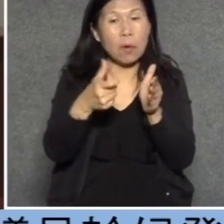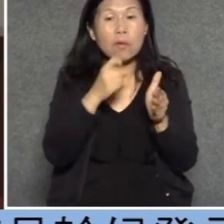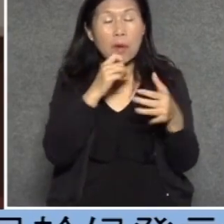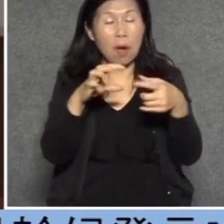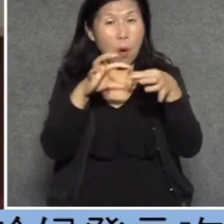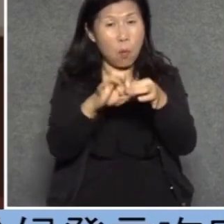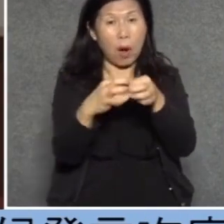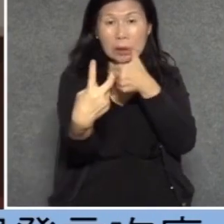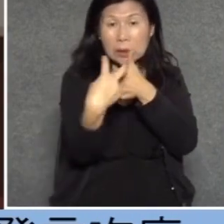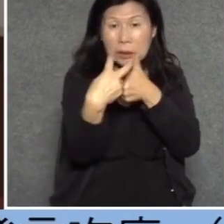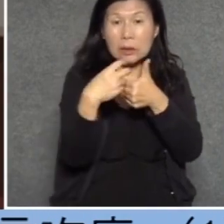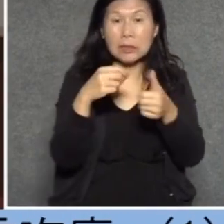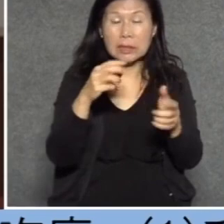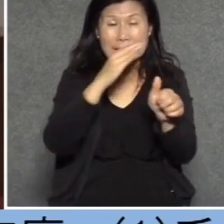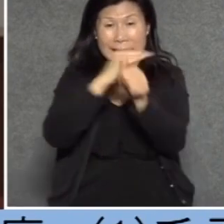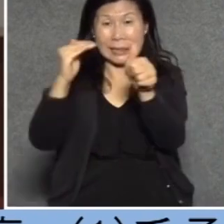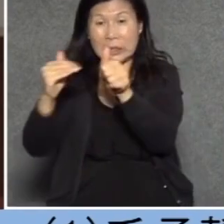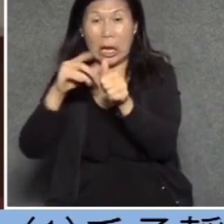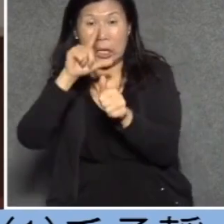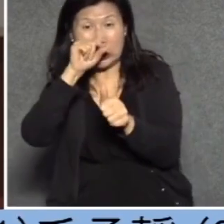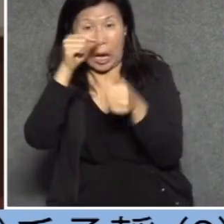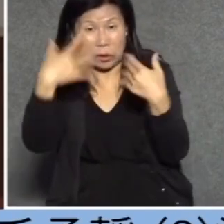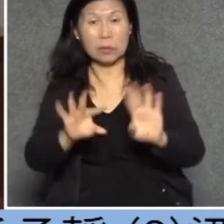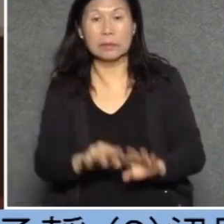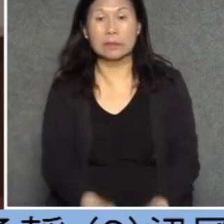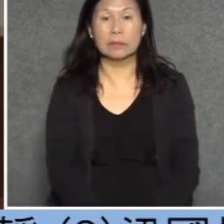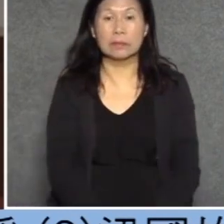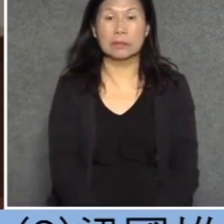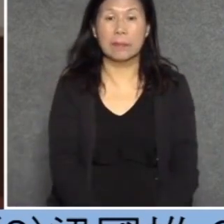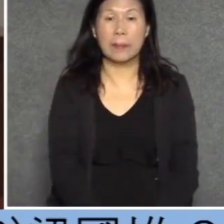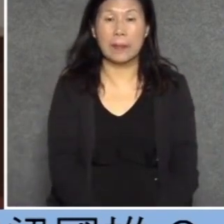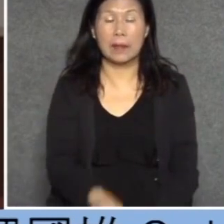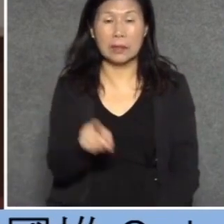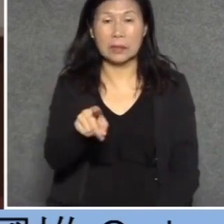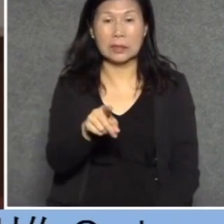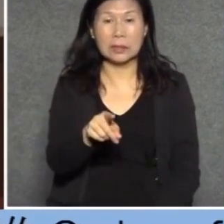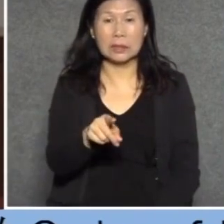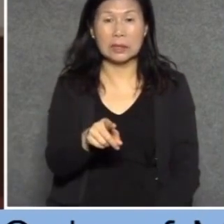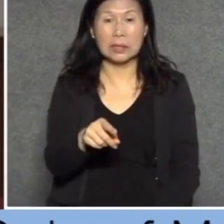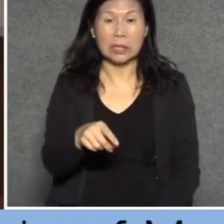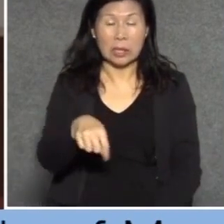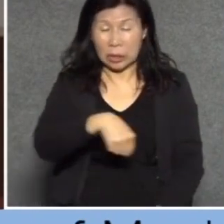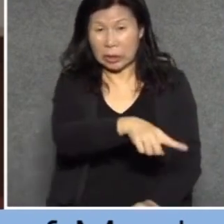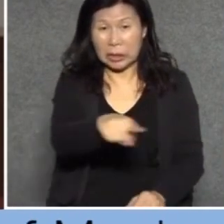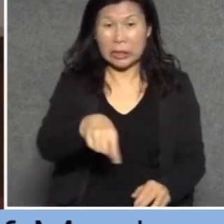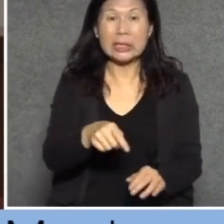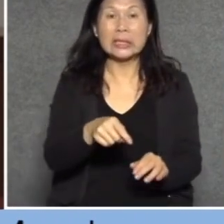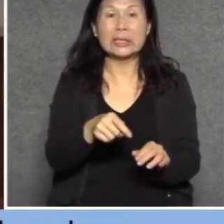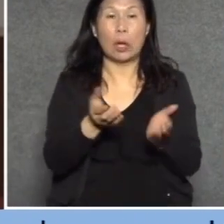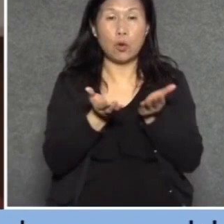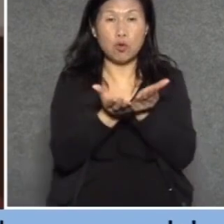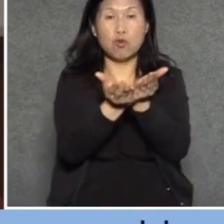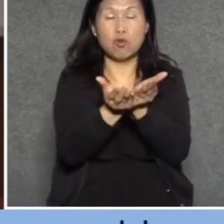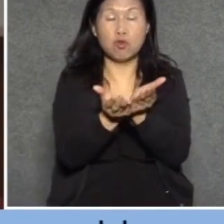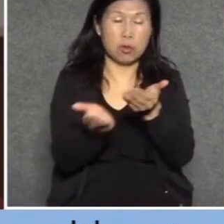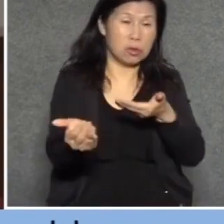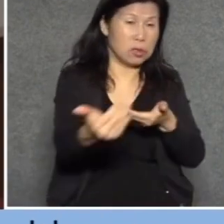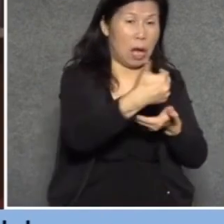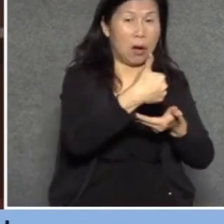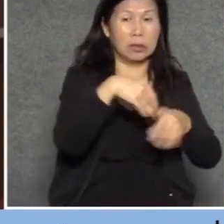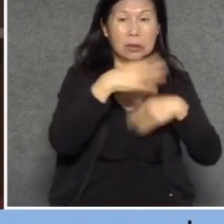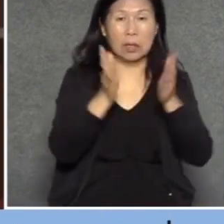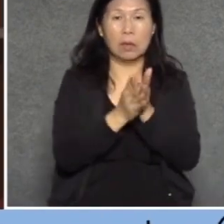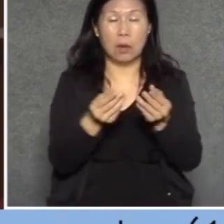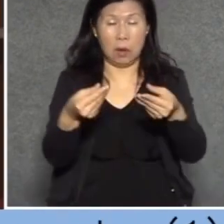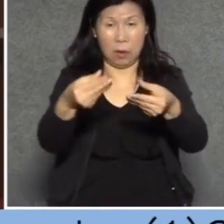我啊？你殺我啲雞係咪啊？仲有你而家收我啲拖艇，你唔使俾錢我啊？特惠咁都噏